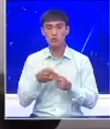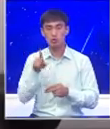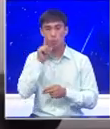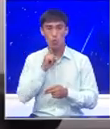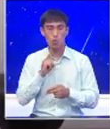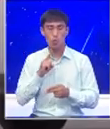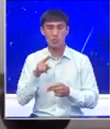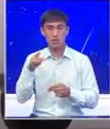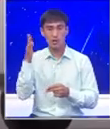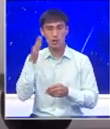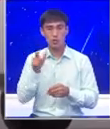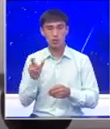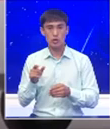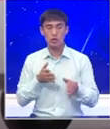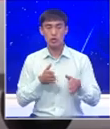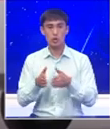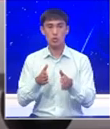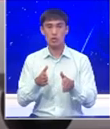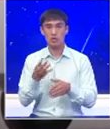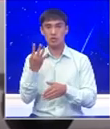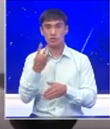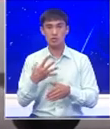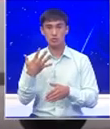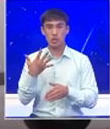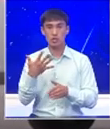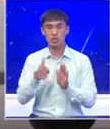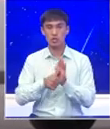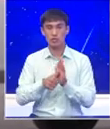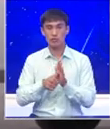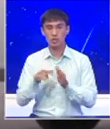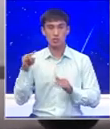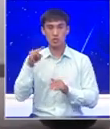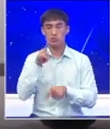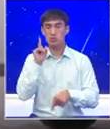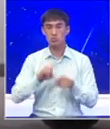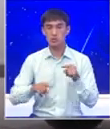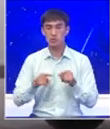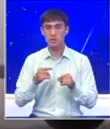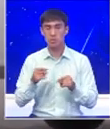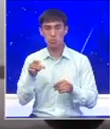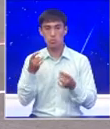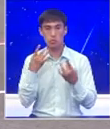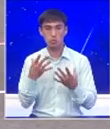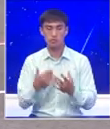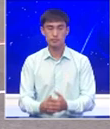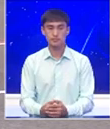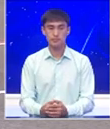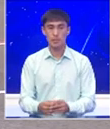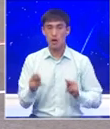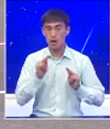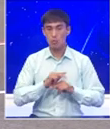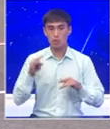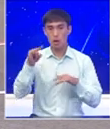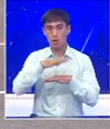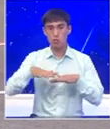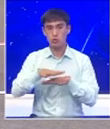очень удобно для людей. Дорогу строится 3 года, да и ехать надо 5-6 часов. На самолете быстрее и проще. Работа аэропорта